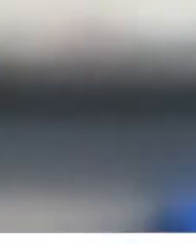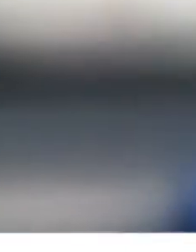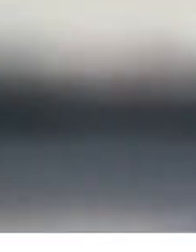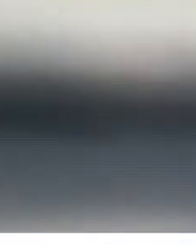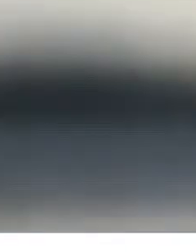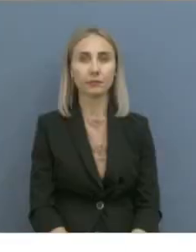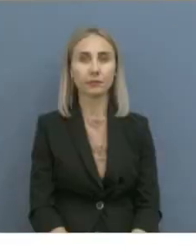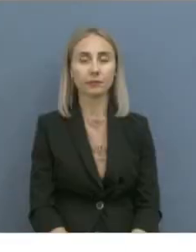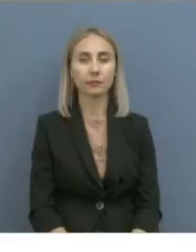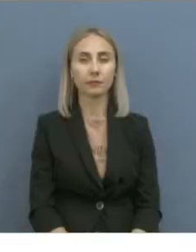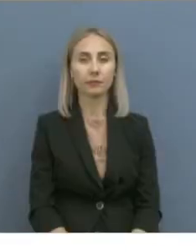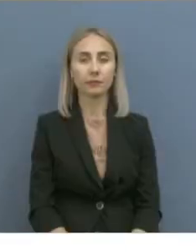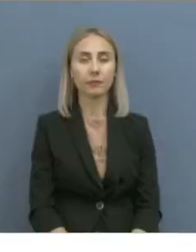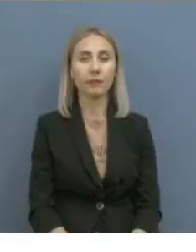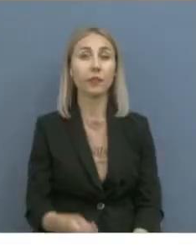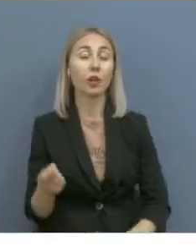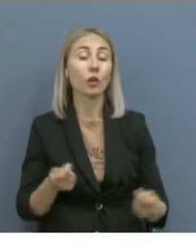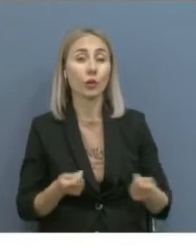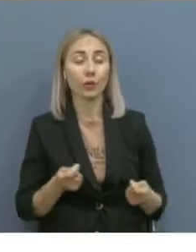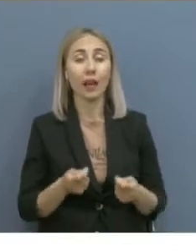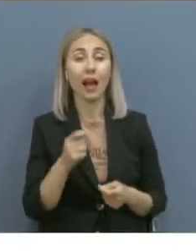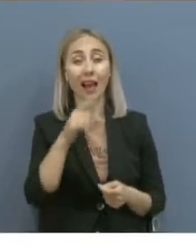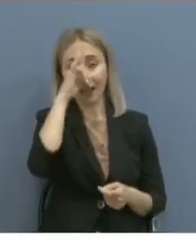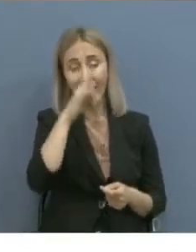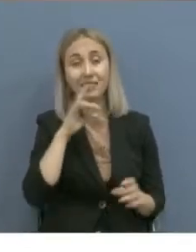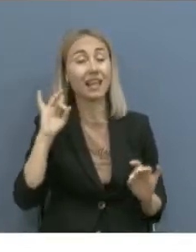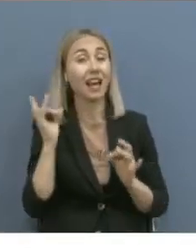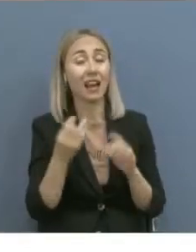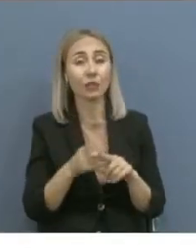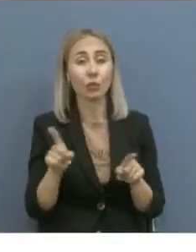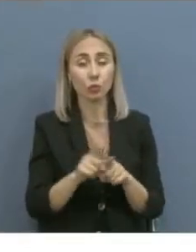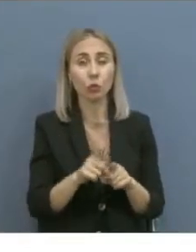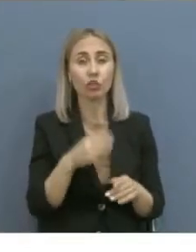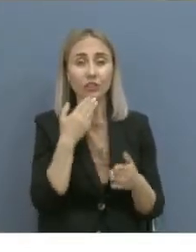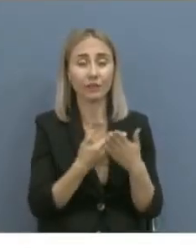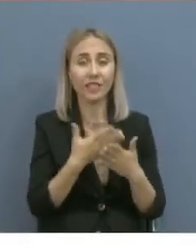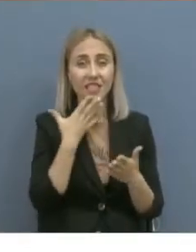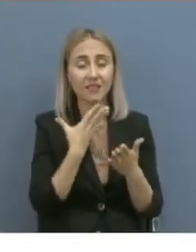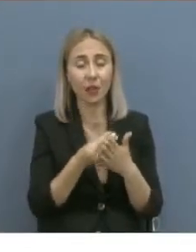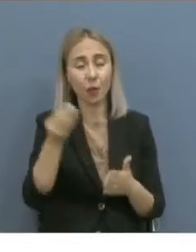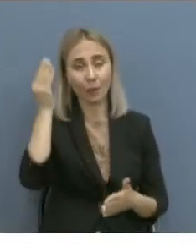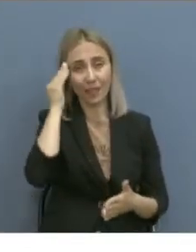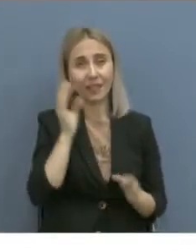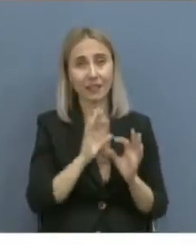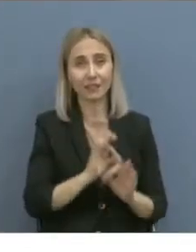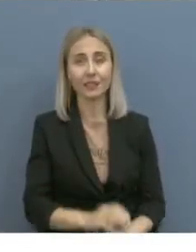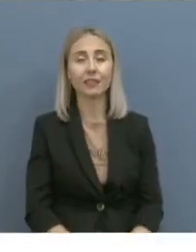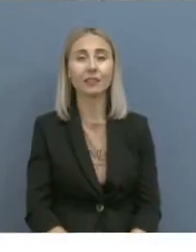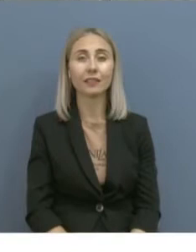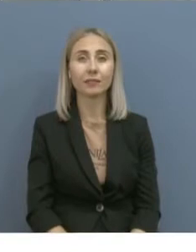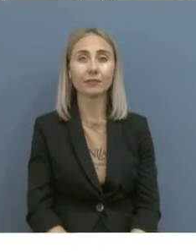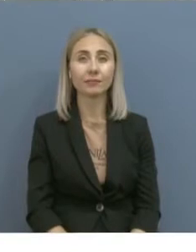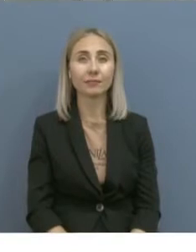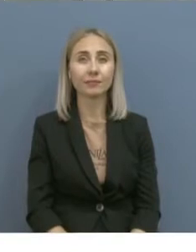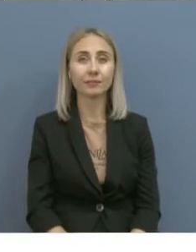Қазақ радиосымен таң атып күні бататын Сергей үшін радио толқынының ұстамай қалуы көңілін түсіреді. Осылайша радио басшылығына хабарласқан.